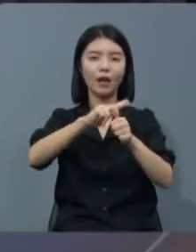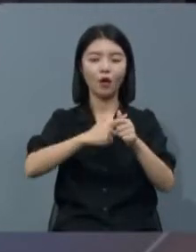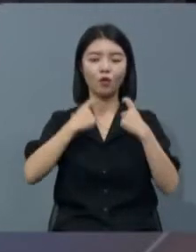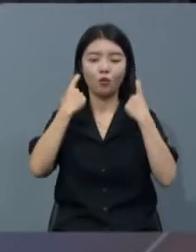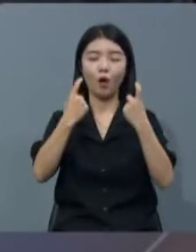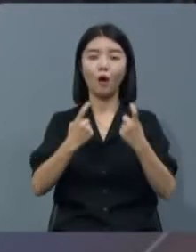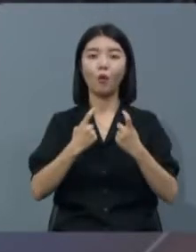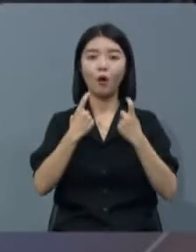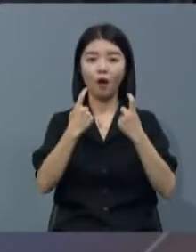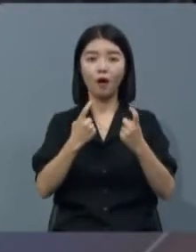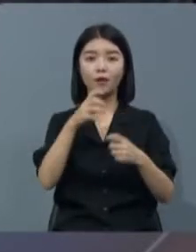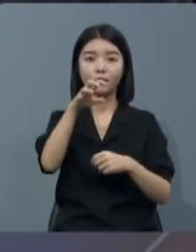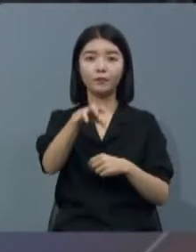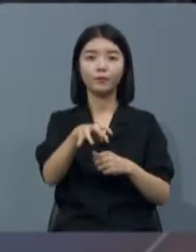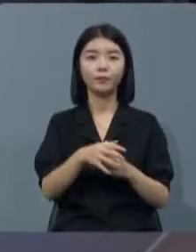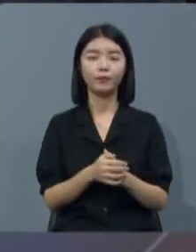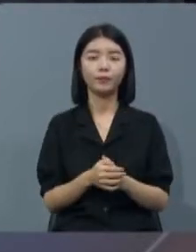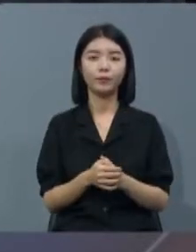세계자연관광의 메카입니다.